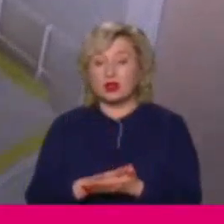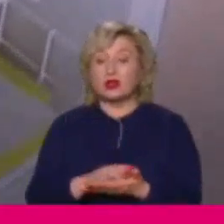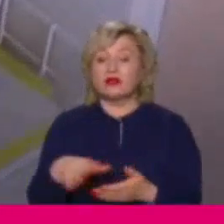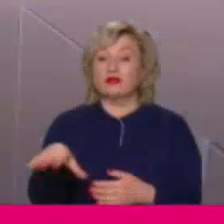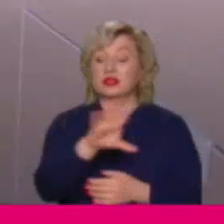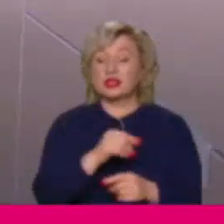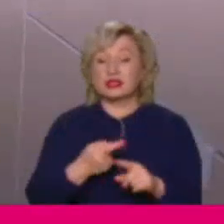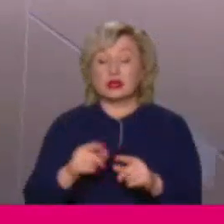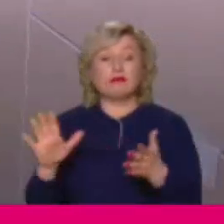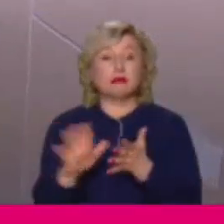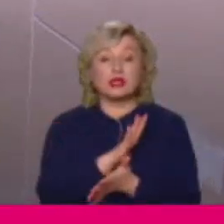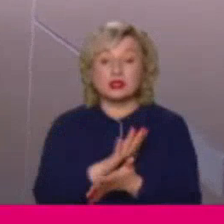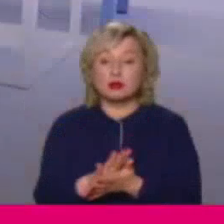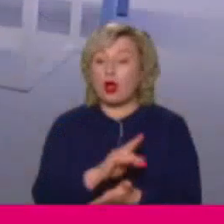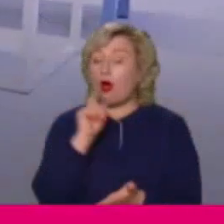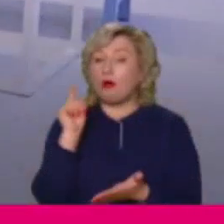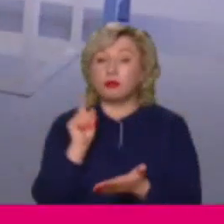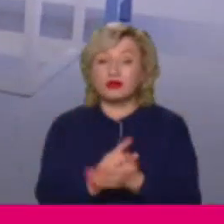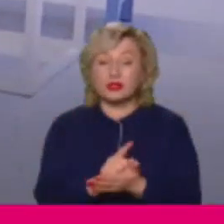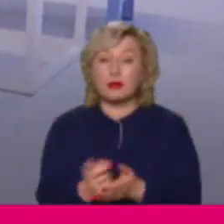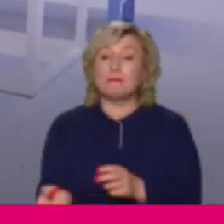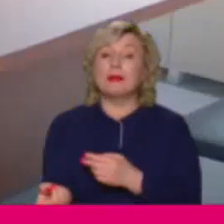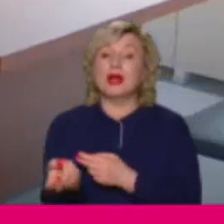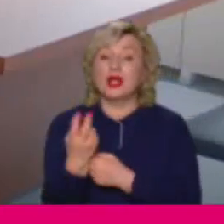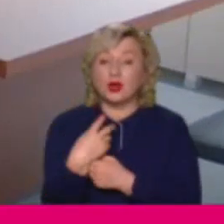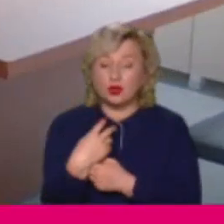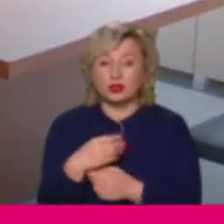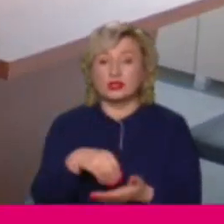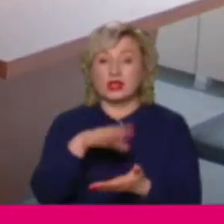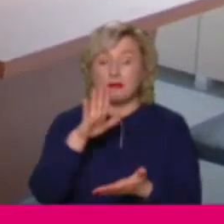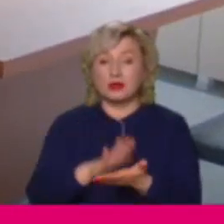це безоплатно, тож обов'язково приходьте, записуйте своїх